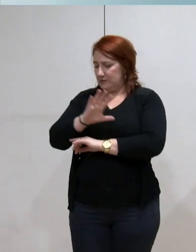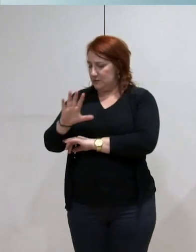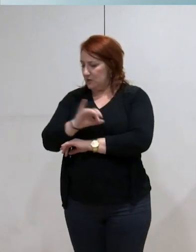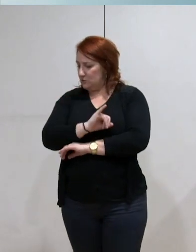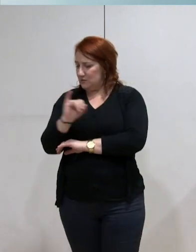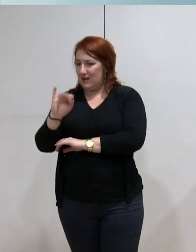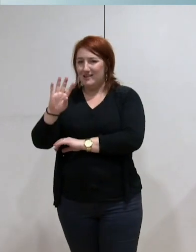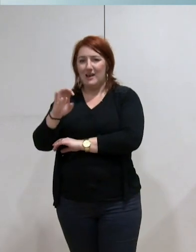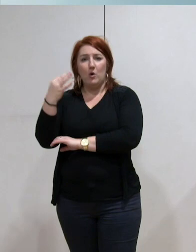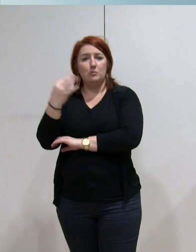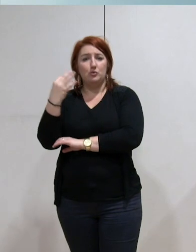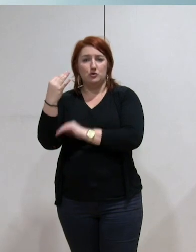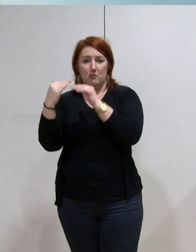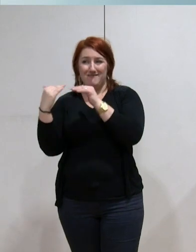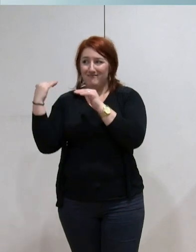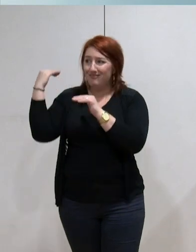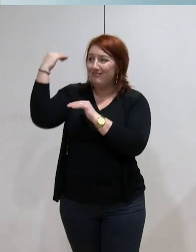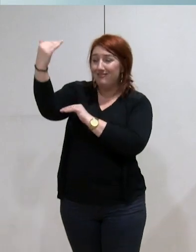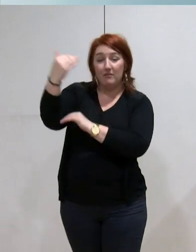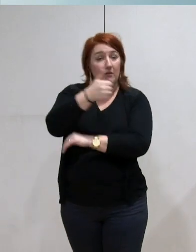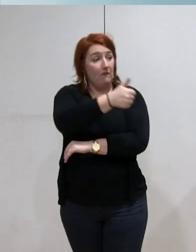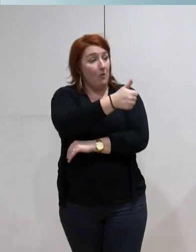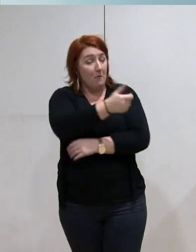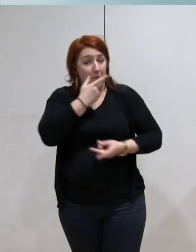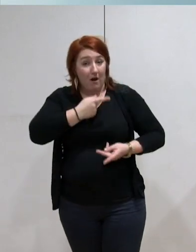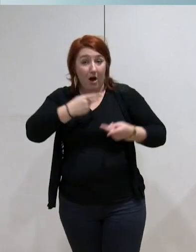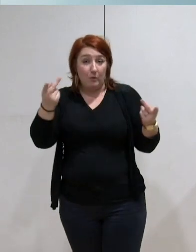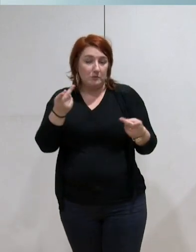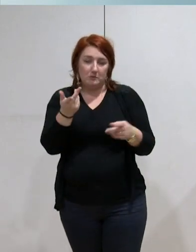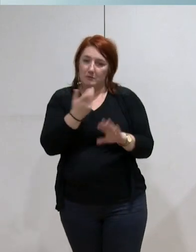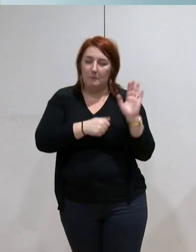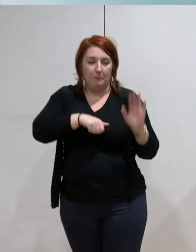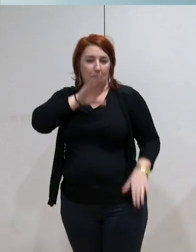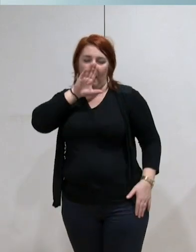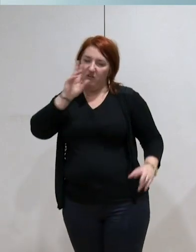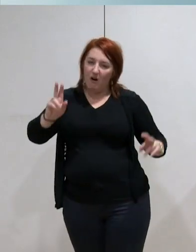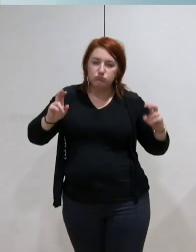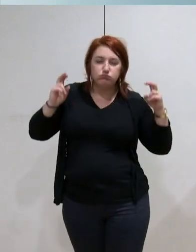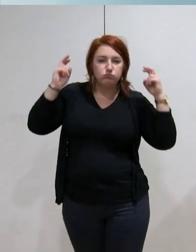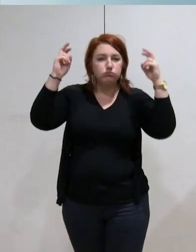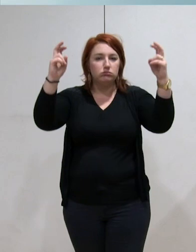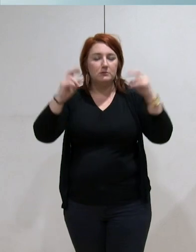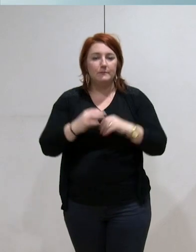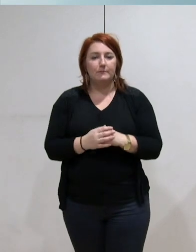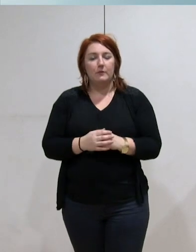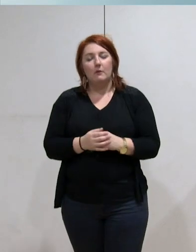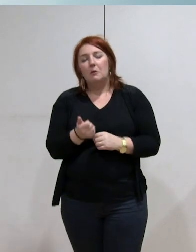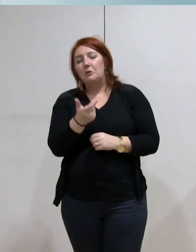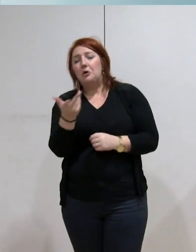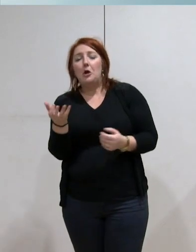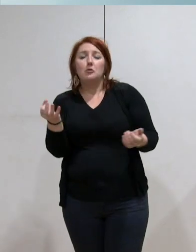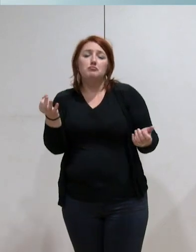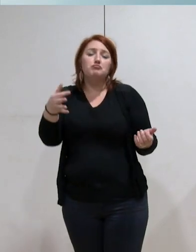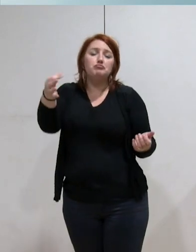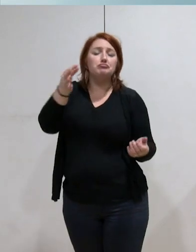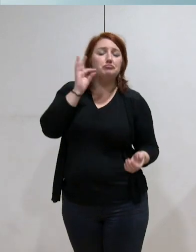qui vous-même aviez annoncé il y a quelques mois j'y ajoute quelques broutilles le coût